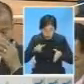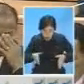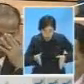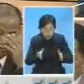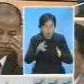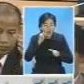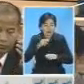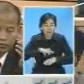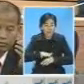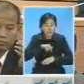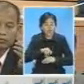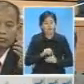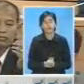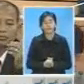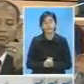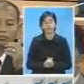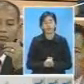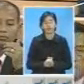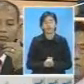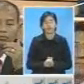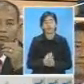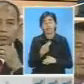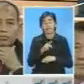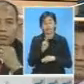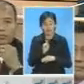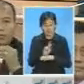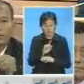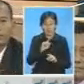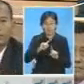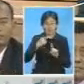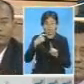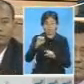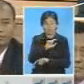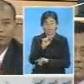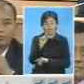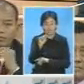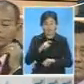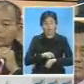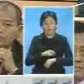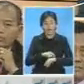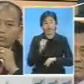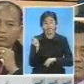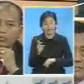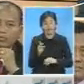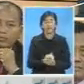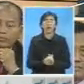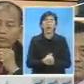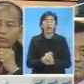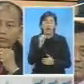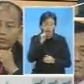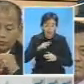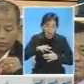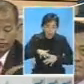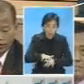ครับวันที่20ตุลาคมเวลา 3:00 น.น้ำเริ่มเข้าคลองประปา